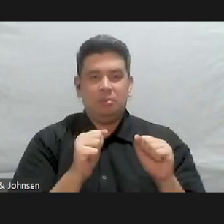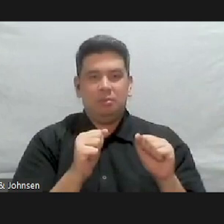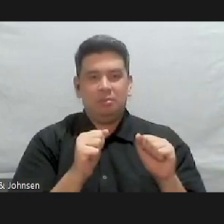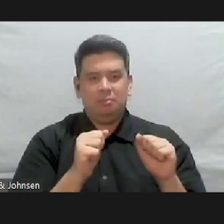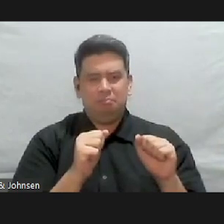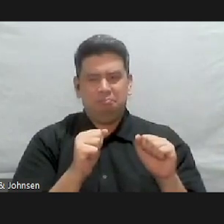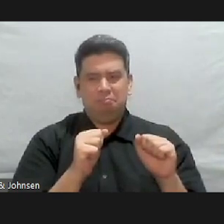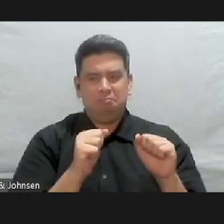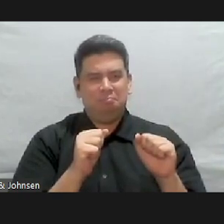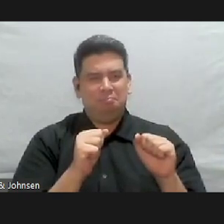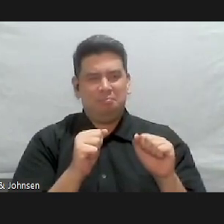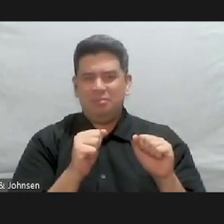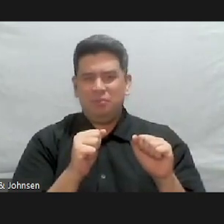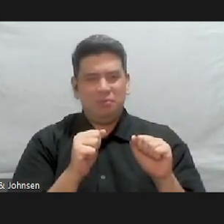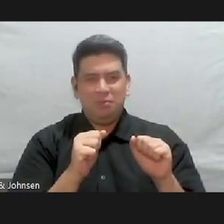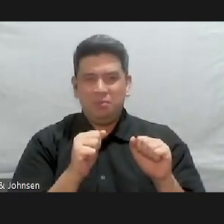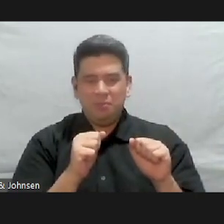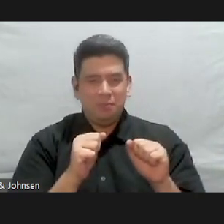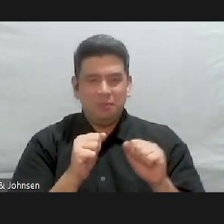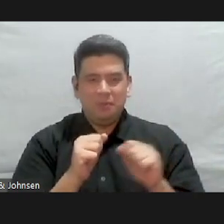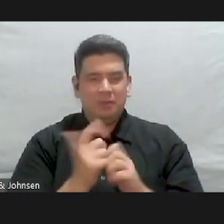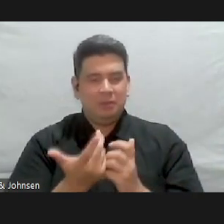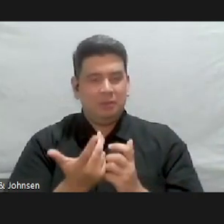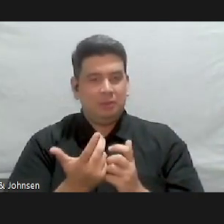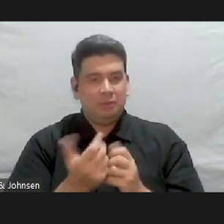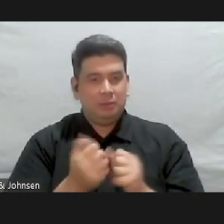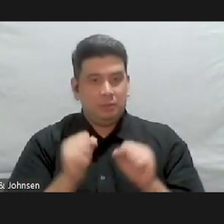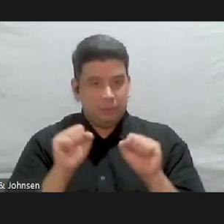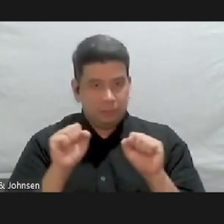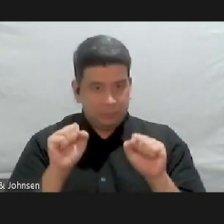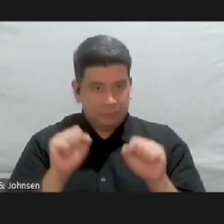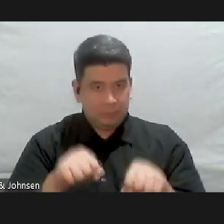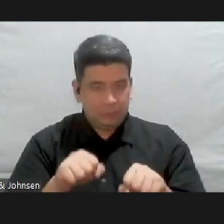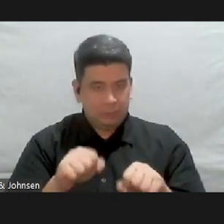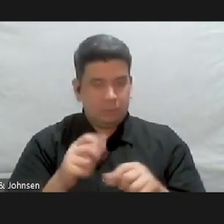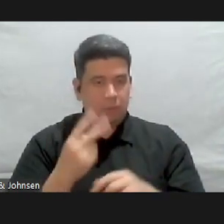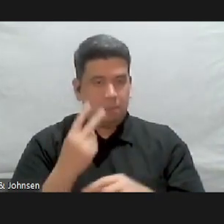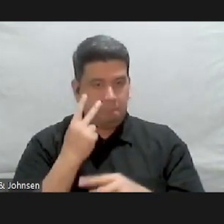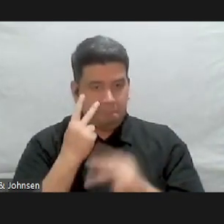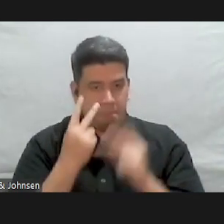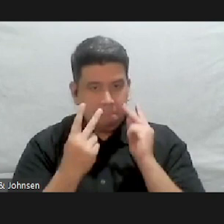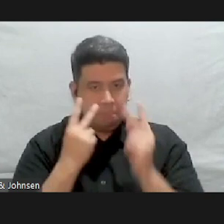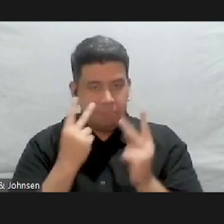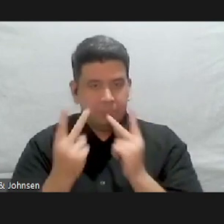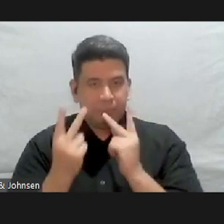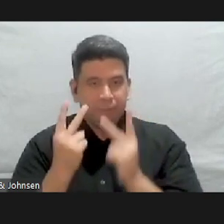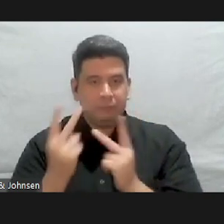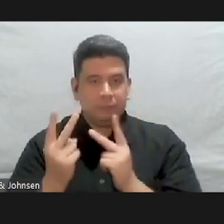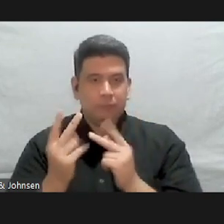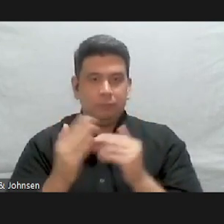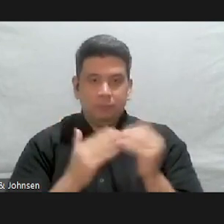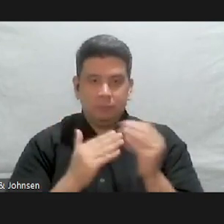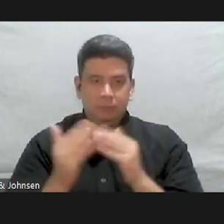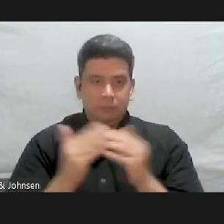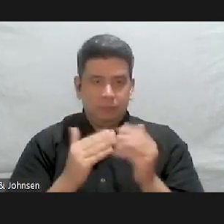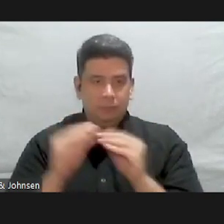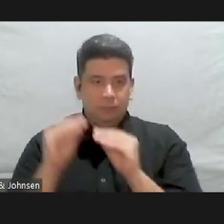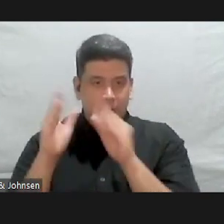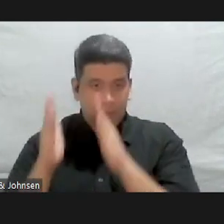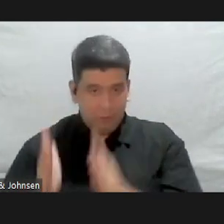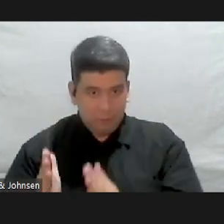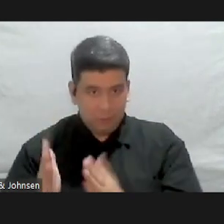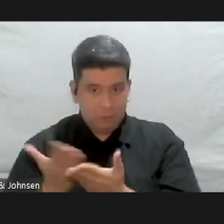yun. Malabang, ano? So, dapat makikita nga nila na, kasi kahit yung mga teachers mismo, eh.